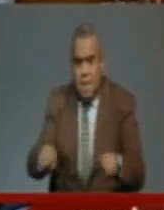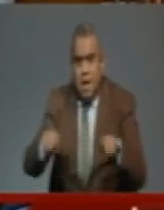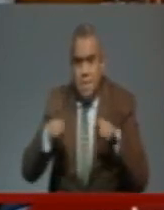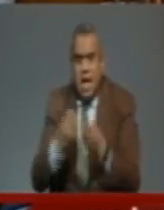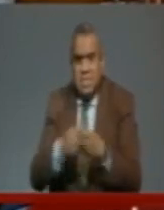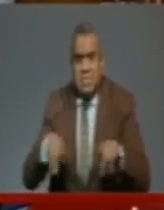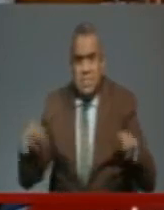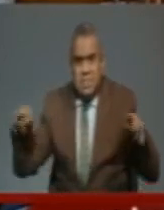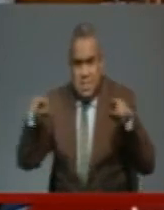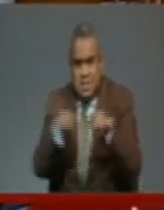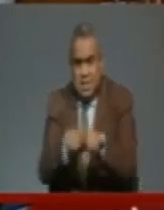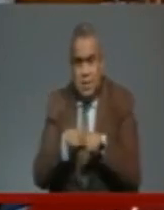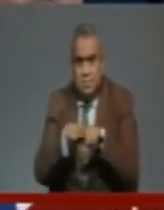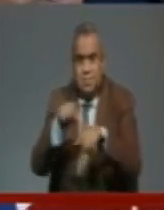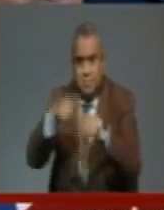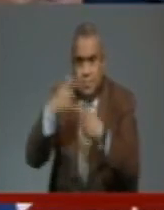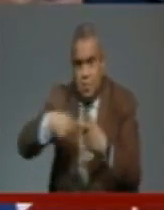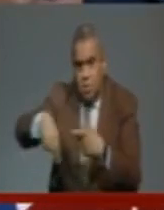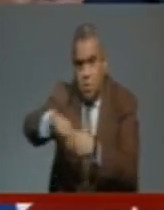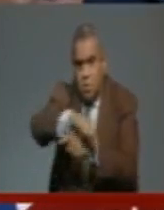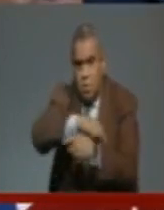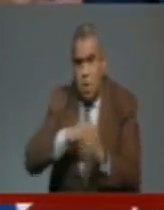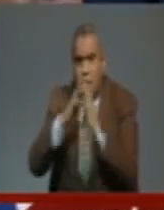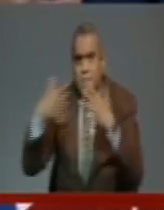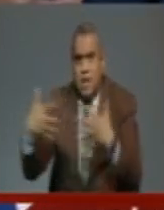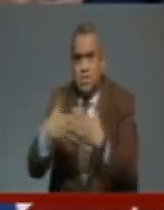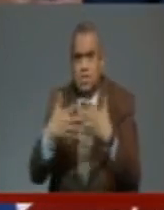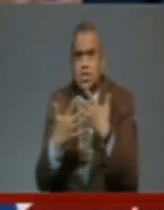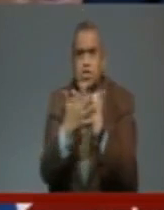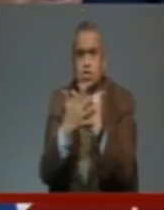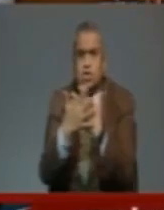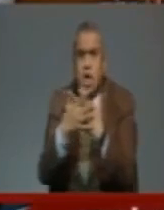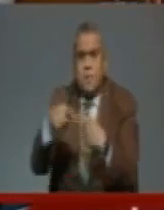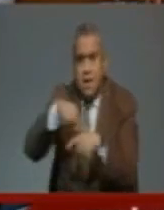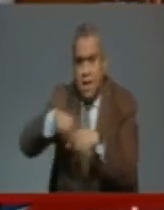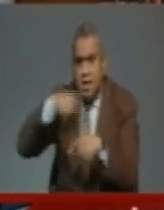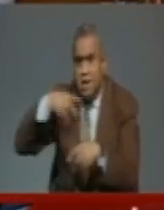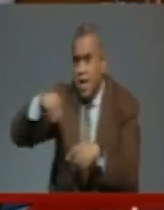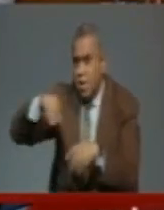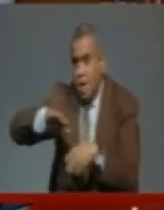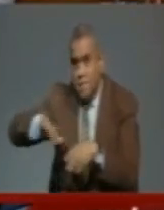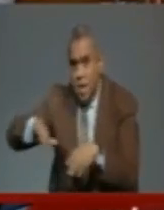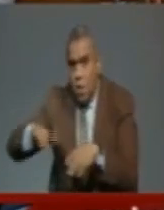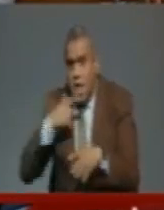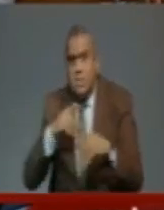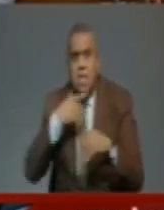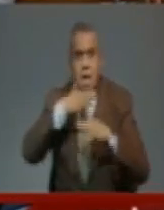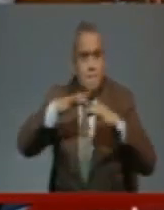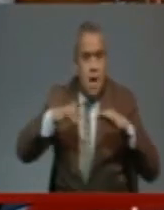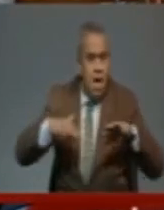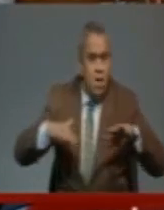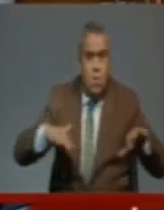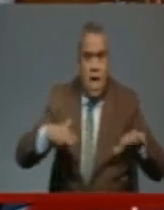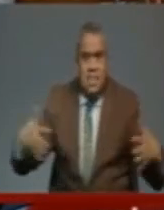شبكه الجمهوريه كلها ويصل. يبقى هنا ده مينا جاف محوري بيخدم على مينا السخنه على البحر